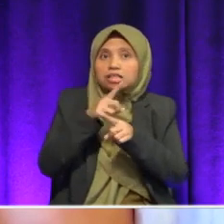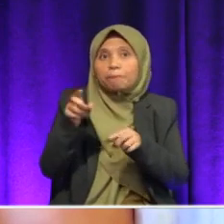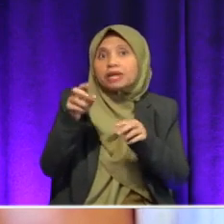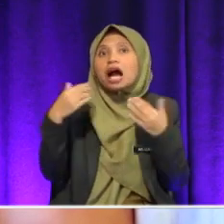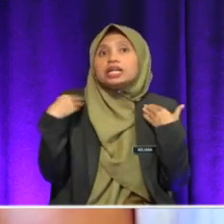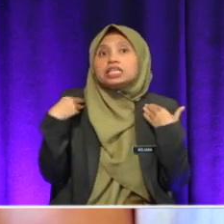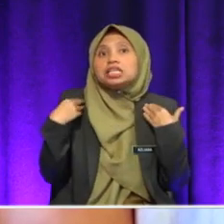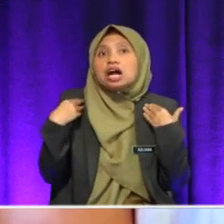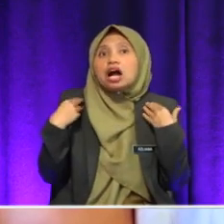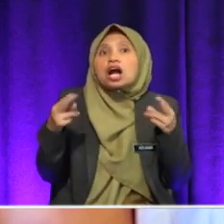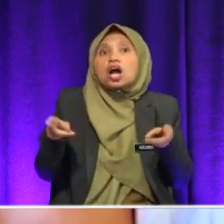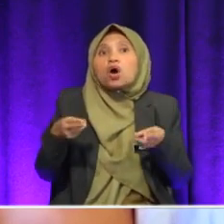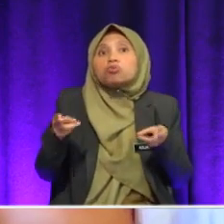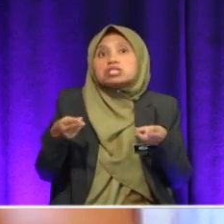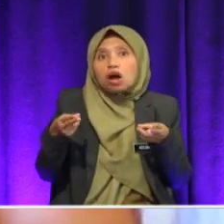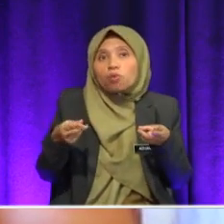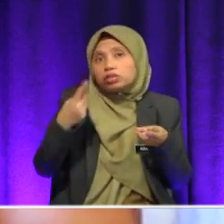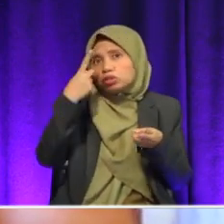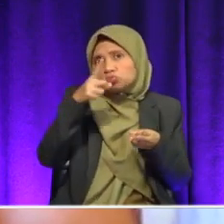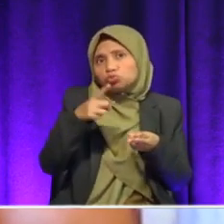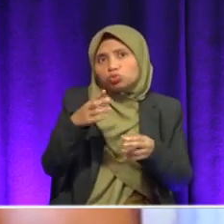keusahawan yang mereka boleh gunakan